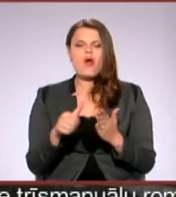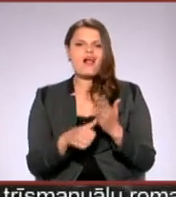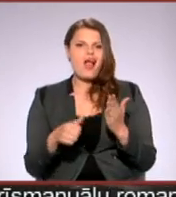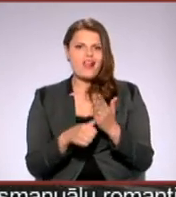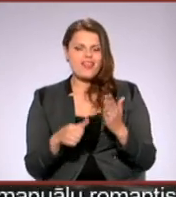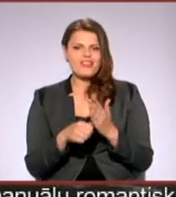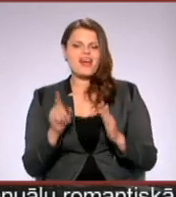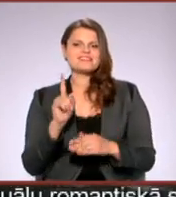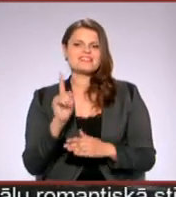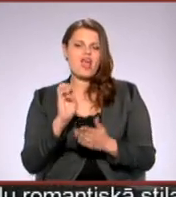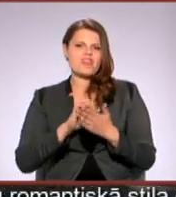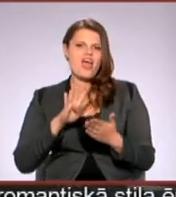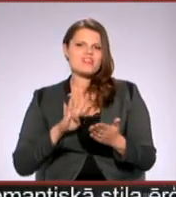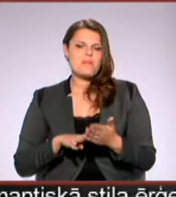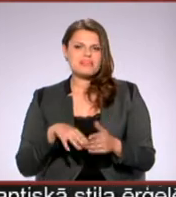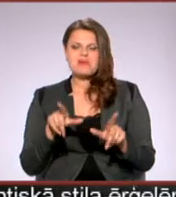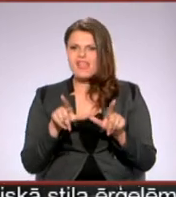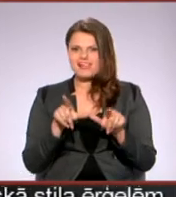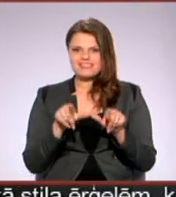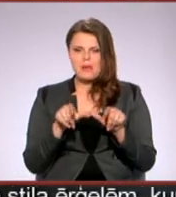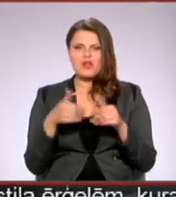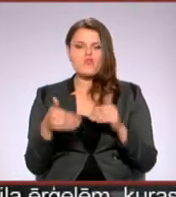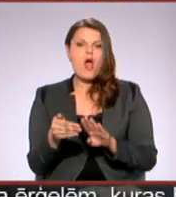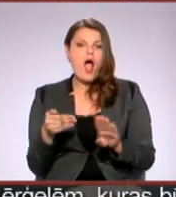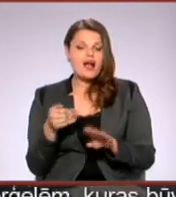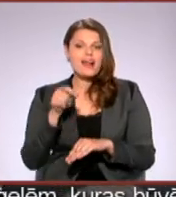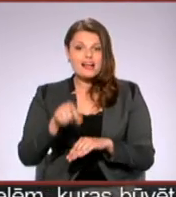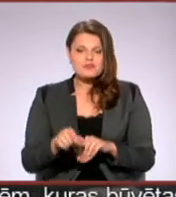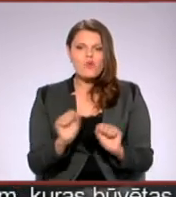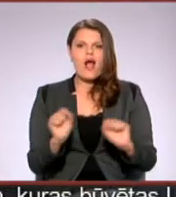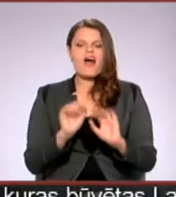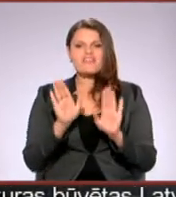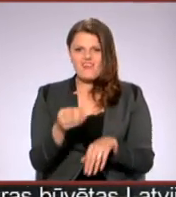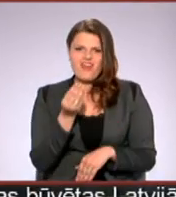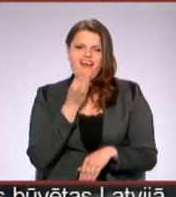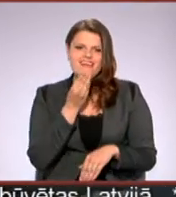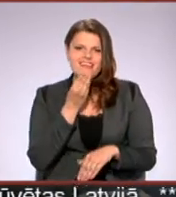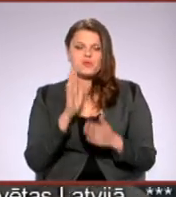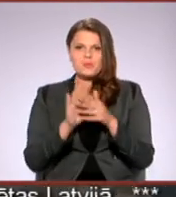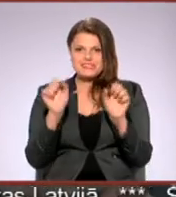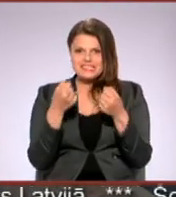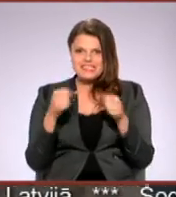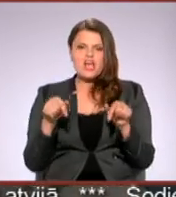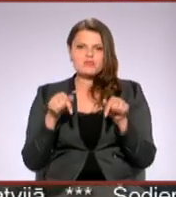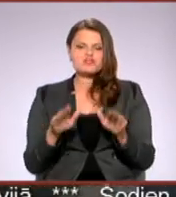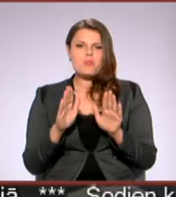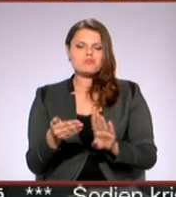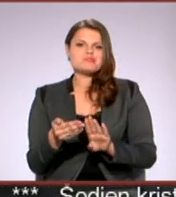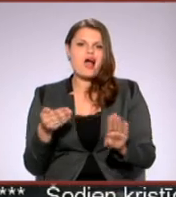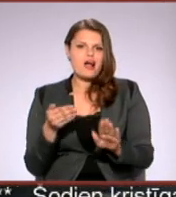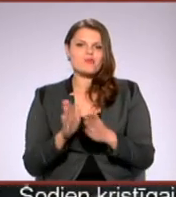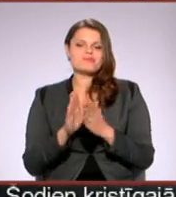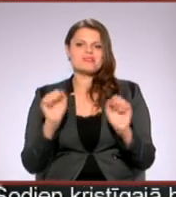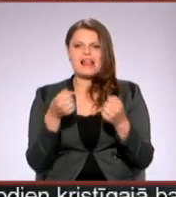rāda vien 19. aprīli. Jo agrāk iestāda, jo agrāk var ēst. Uz Jāņiem šiem te būs agrajiem, uz Jāņiem